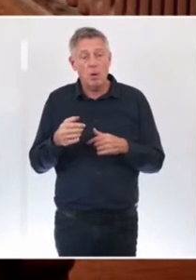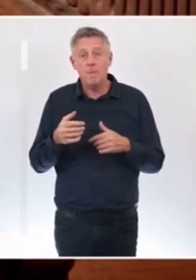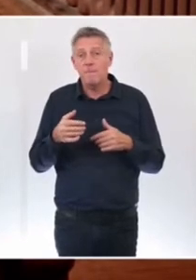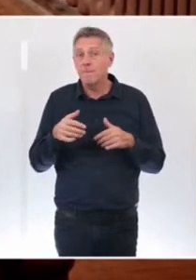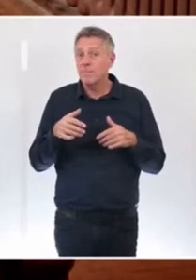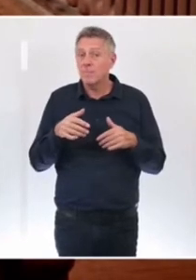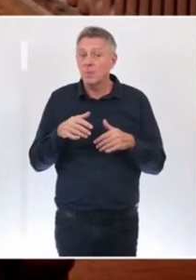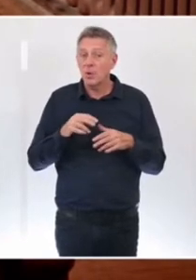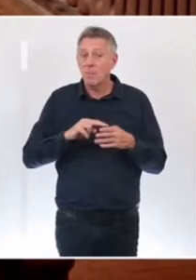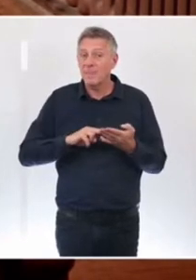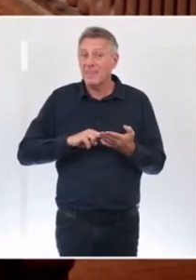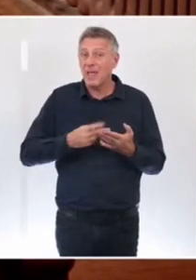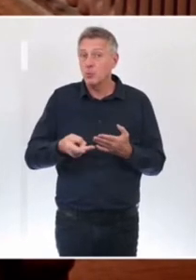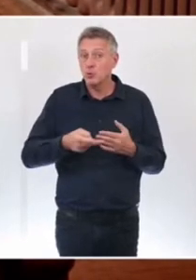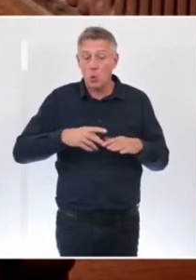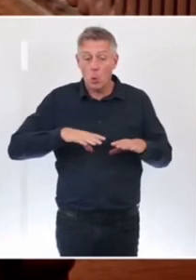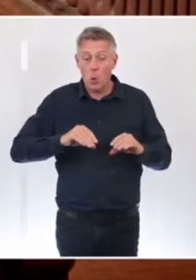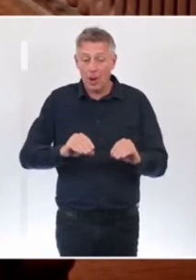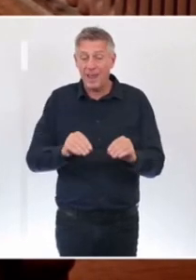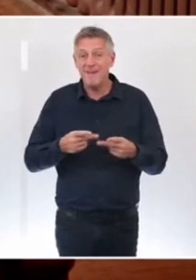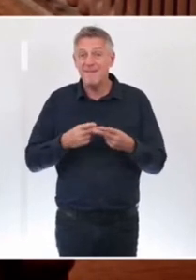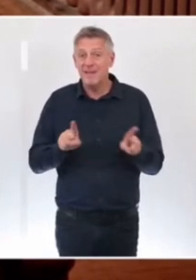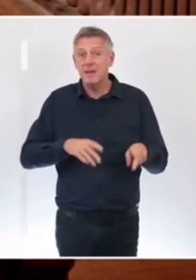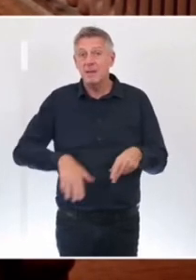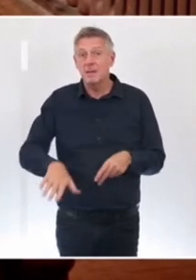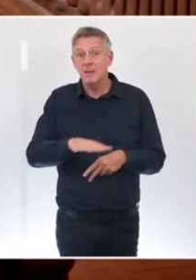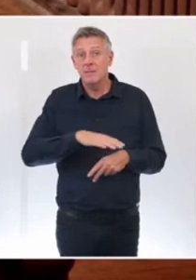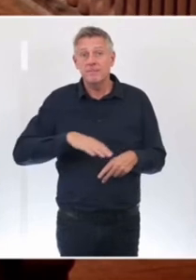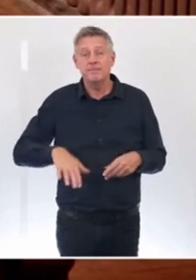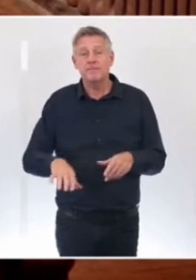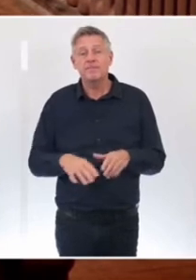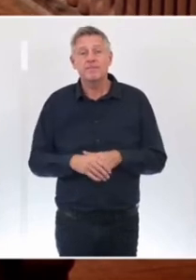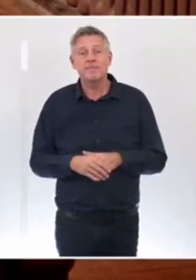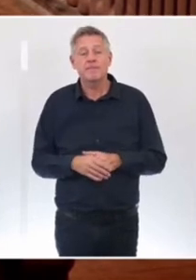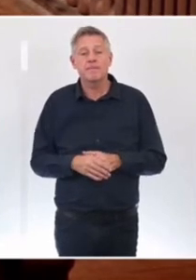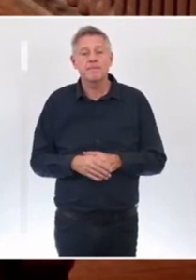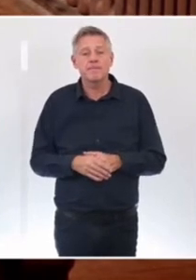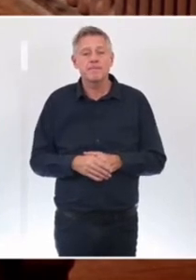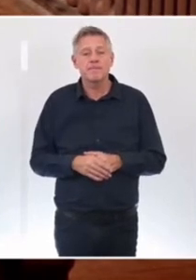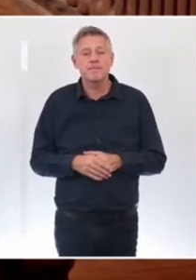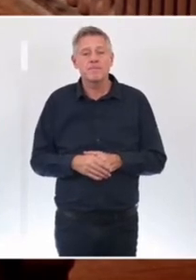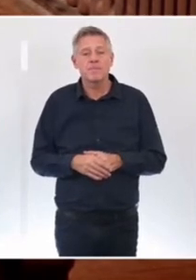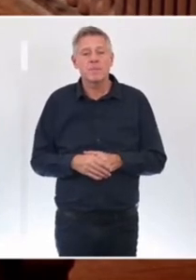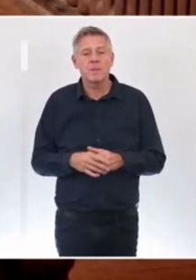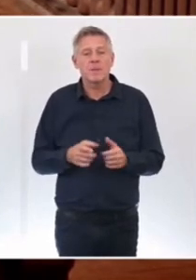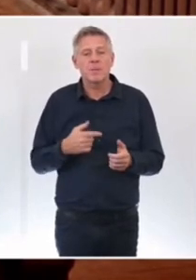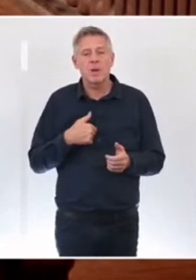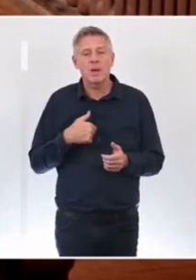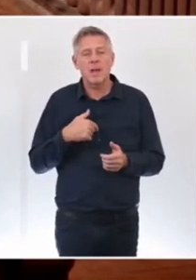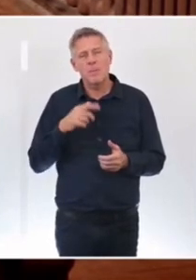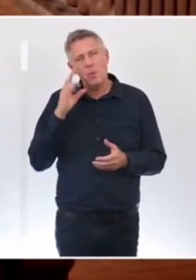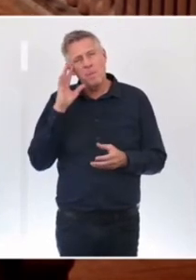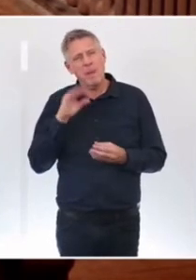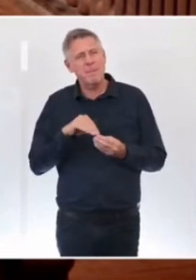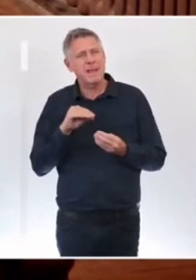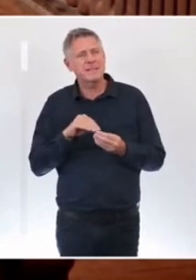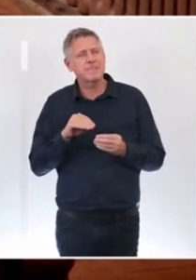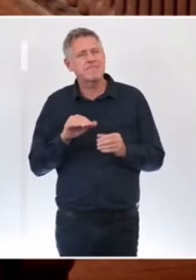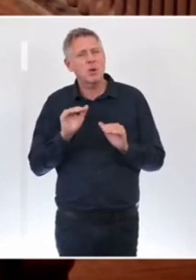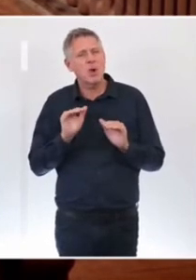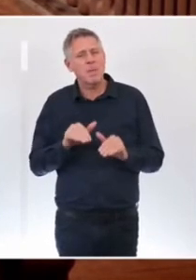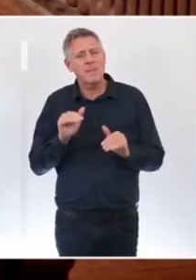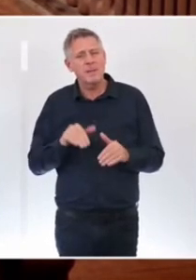de se traduire dans la ville, là déjà, la perplexité me gagne et je vais